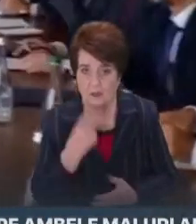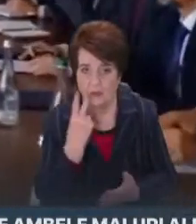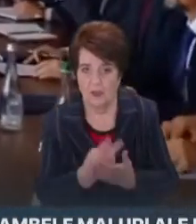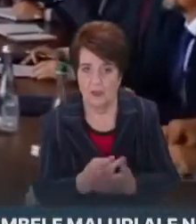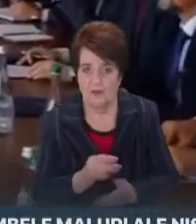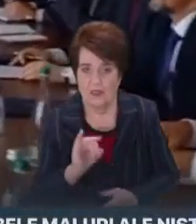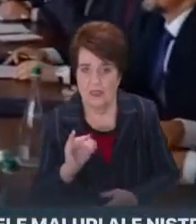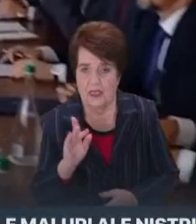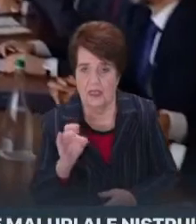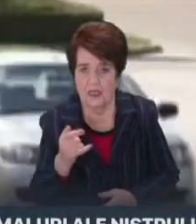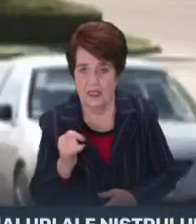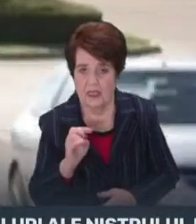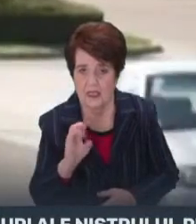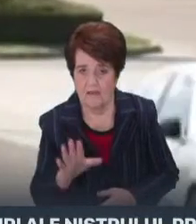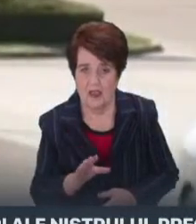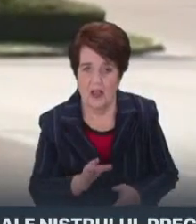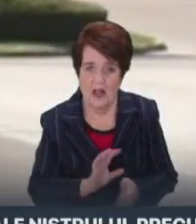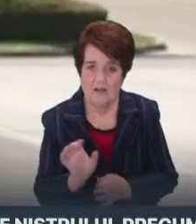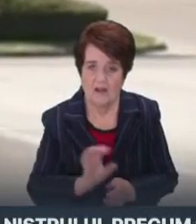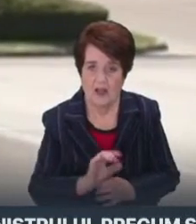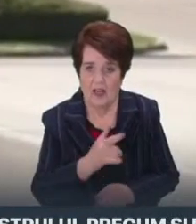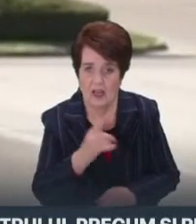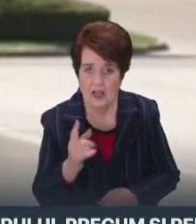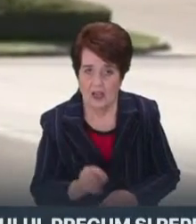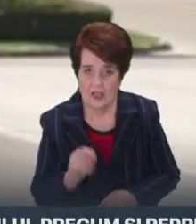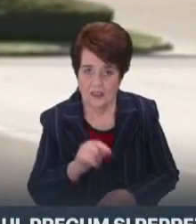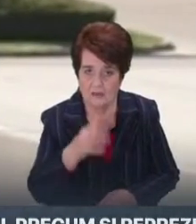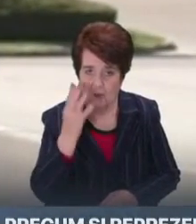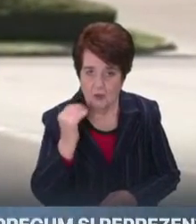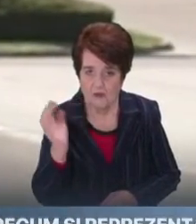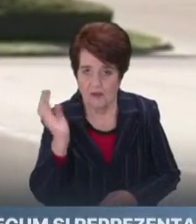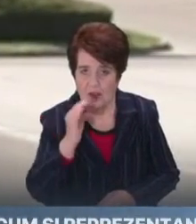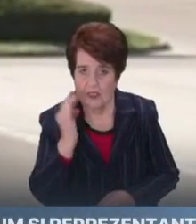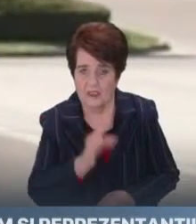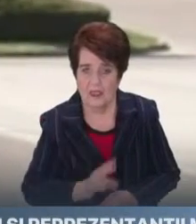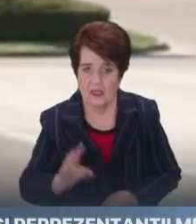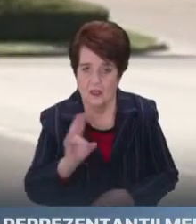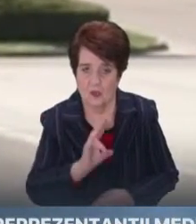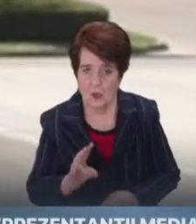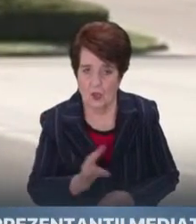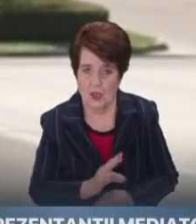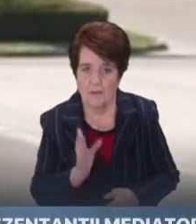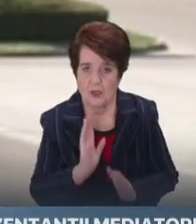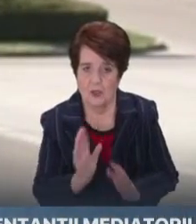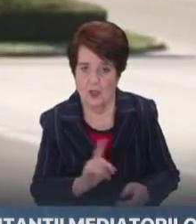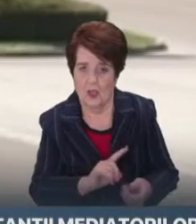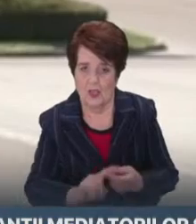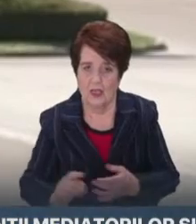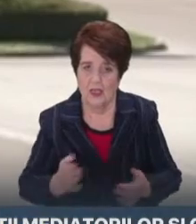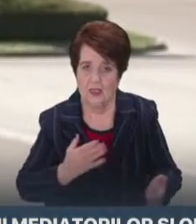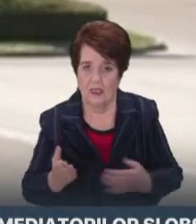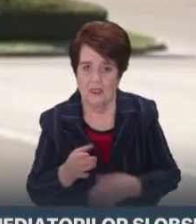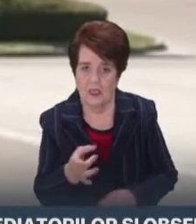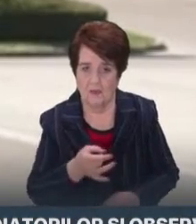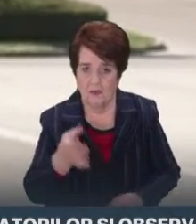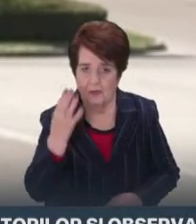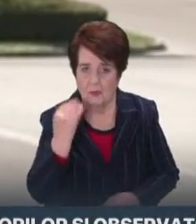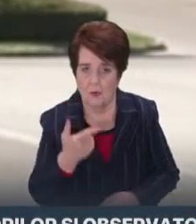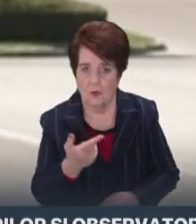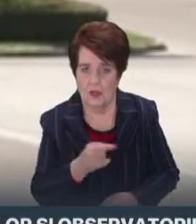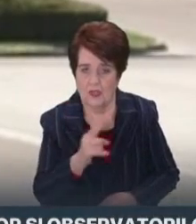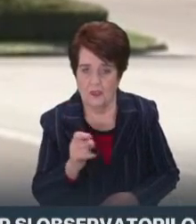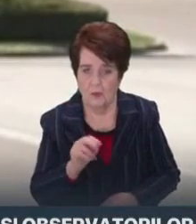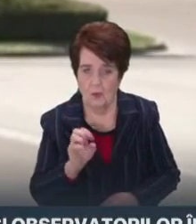lui Ignatiev, livrările de gaz către Moldova și Transnistria din luna noiembrie depind doar de relațiile Republicii Moldova cu